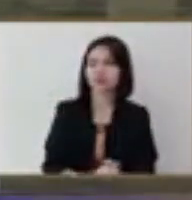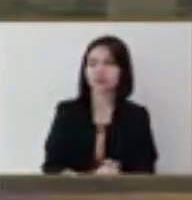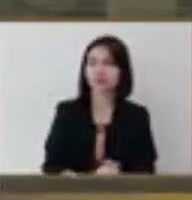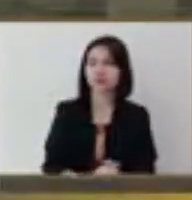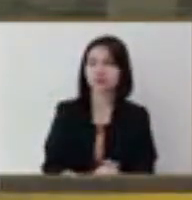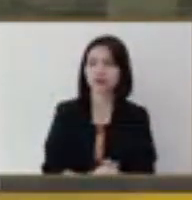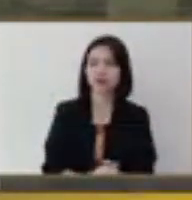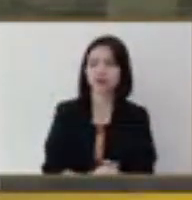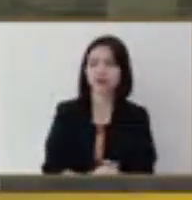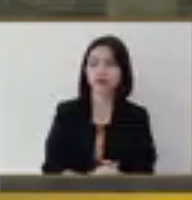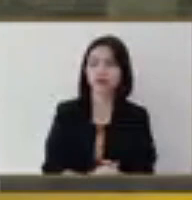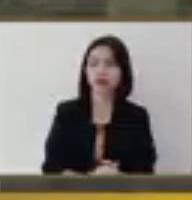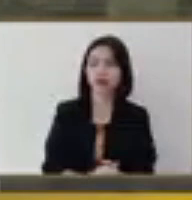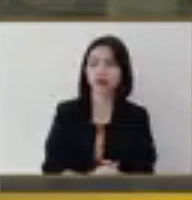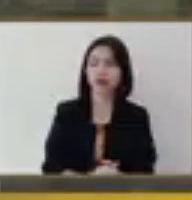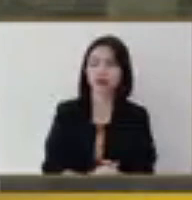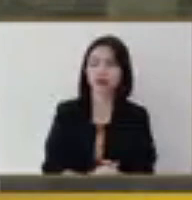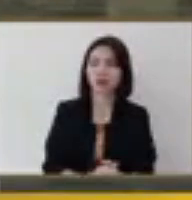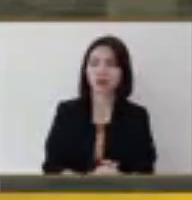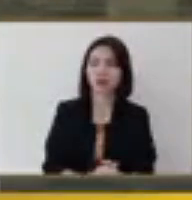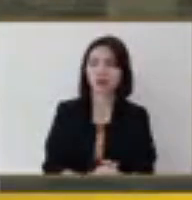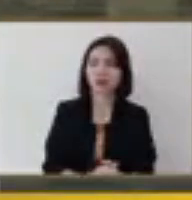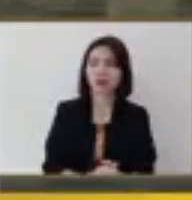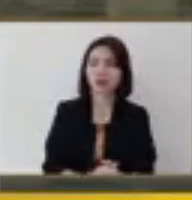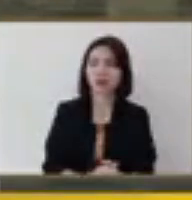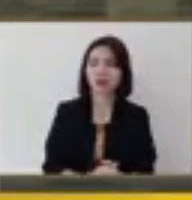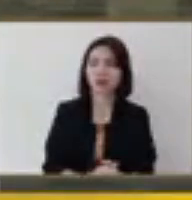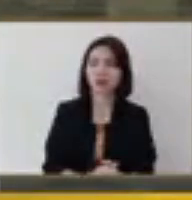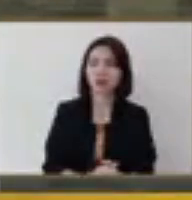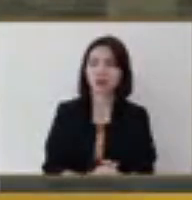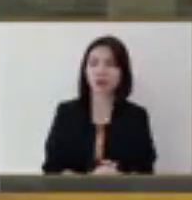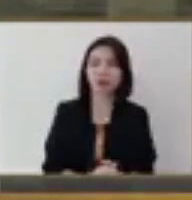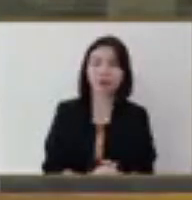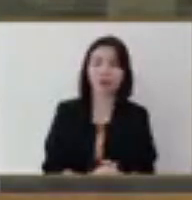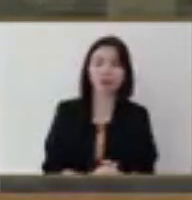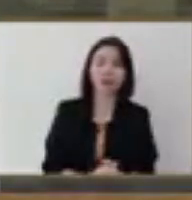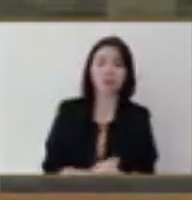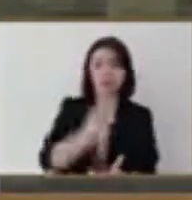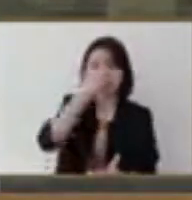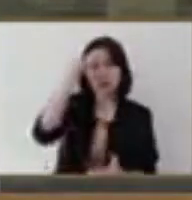Number one, na drug dealer ng Bicolandia,